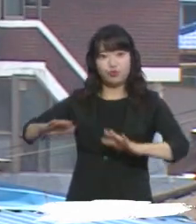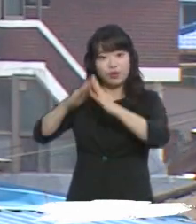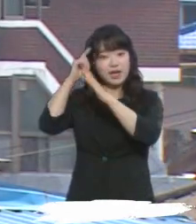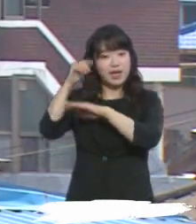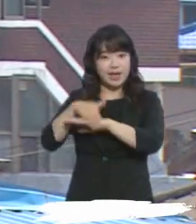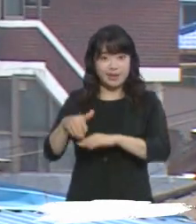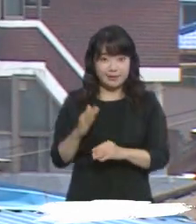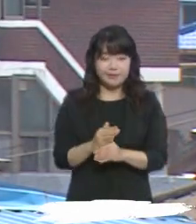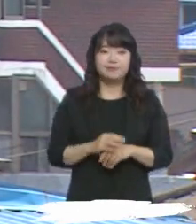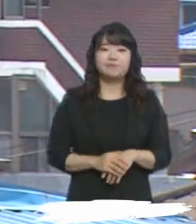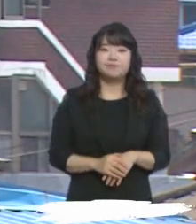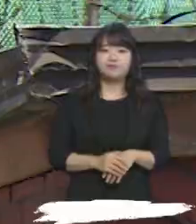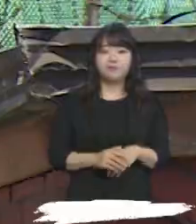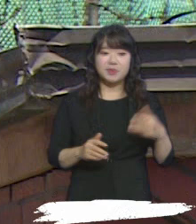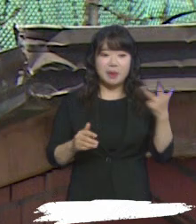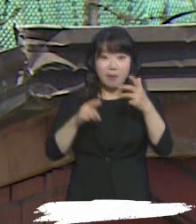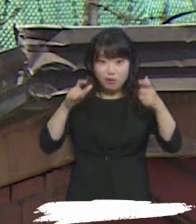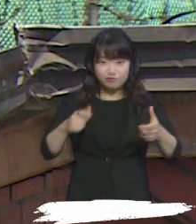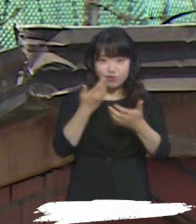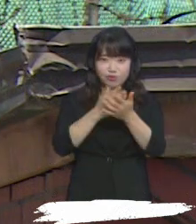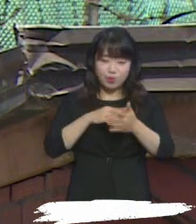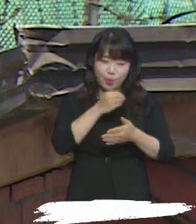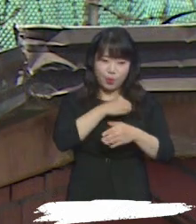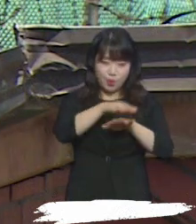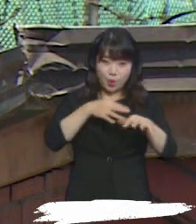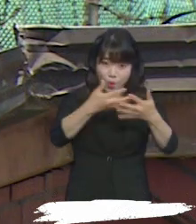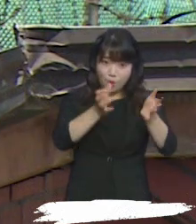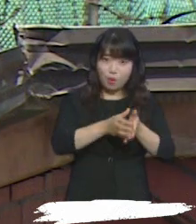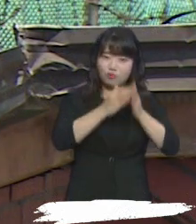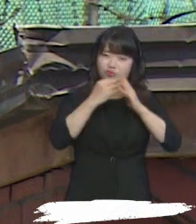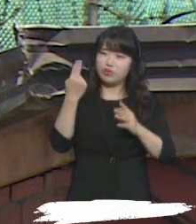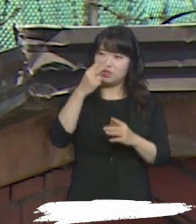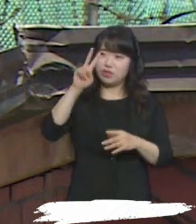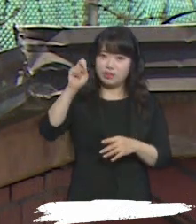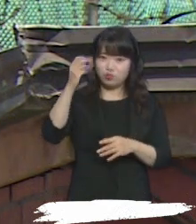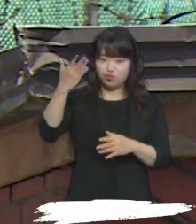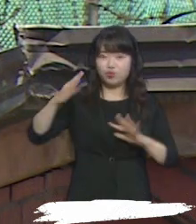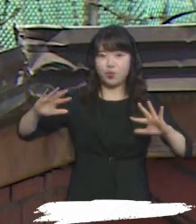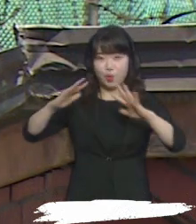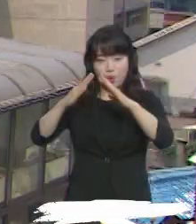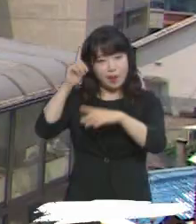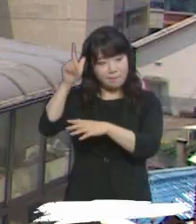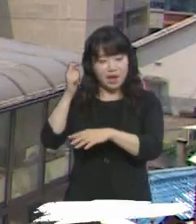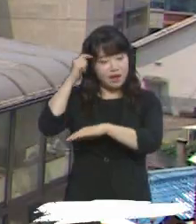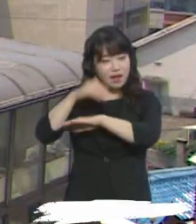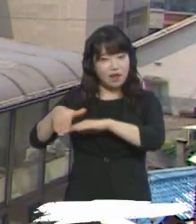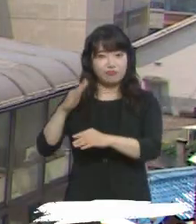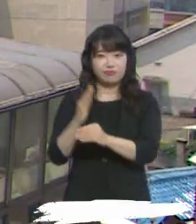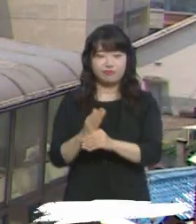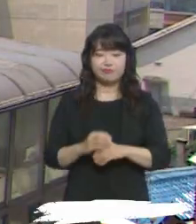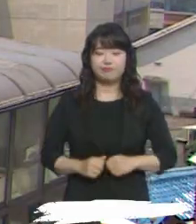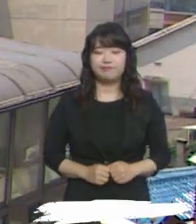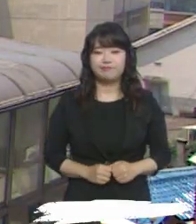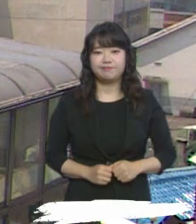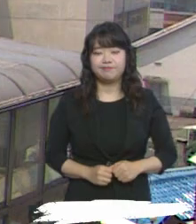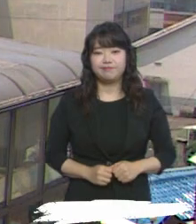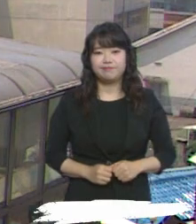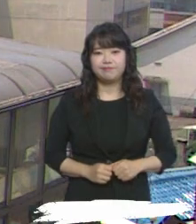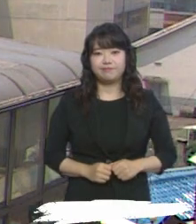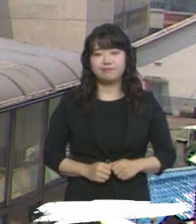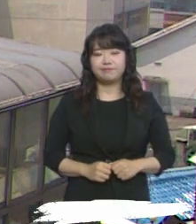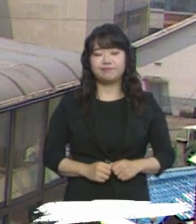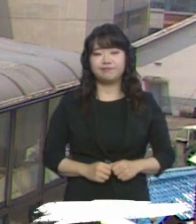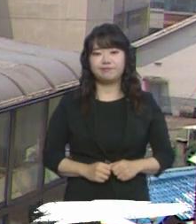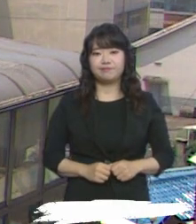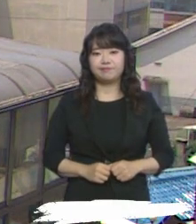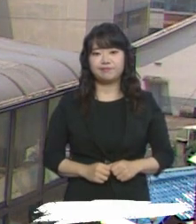조성됩니다. 신당 8구역 재개발 조합은 오는 2029년 준공을 목표로 하고 있습니다. BTV 뉴스